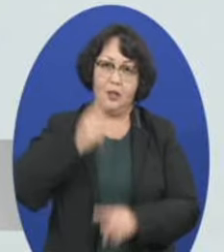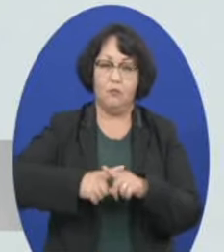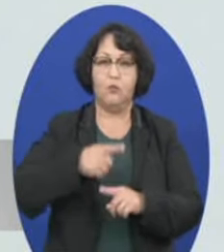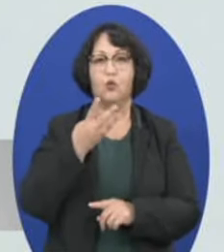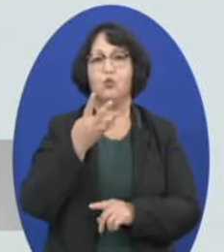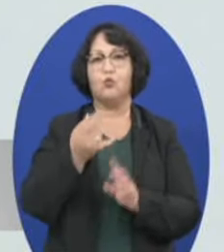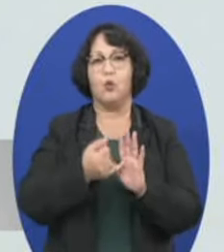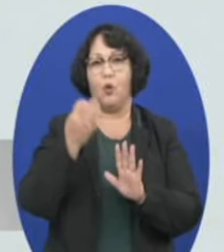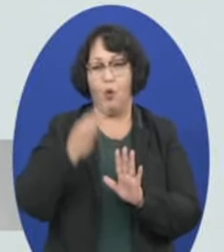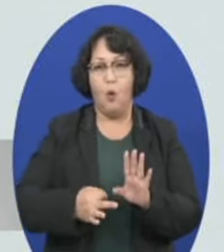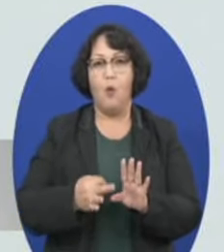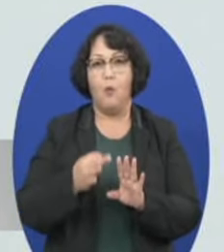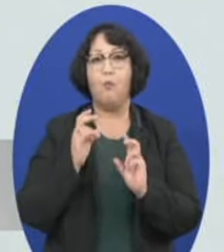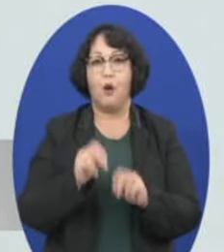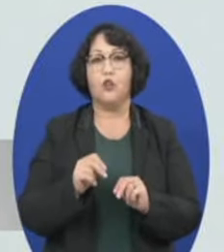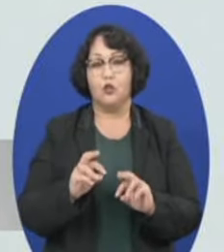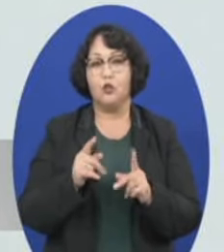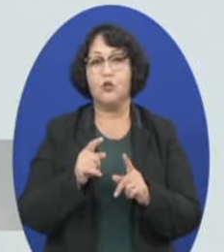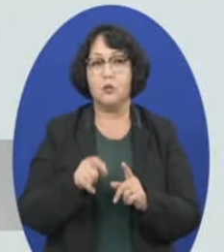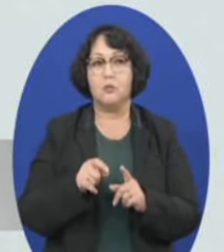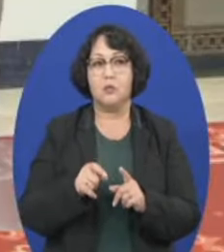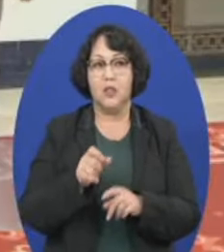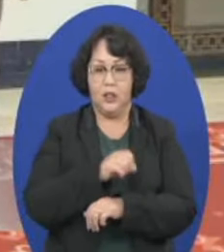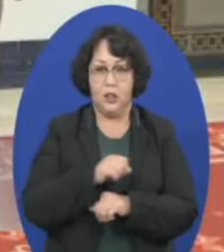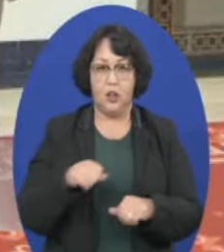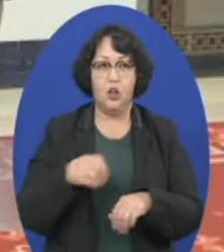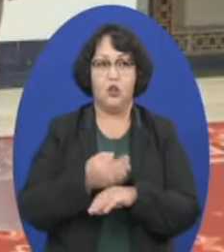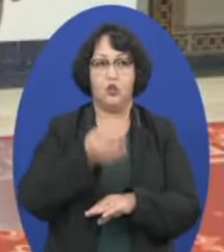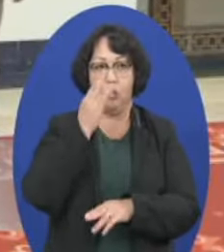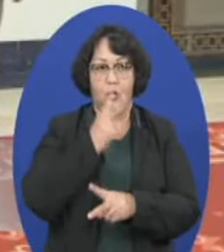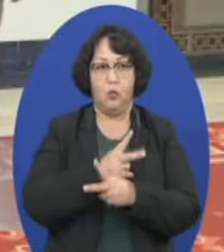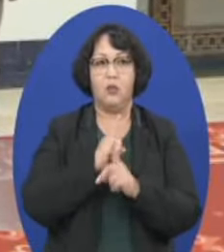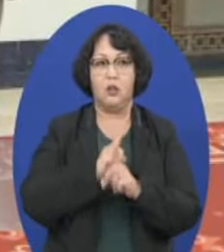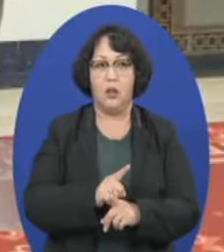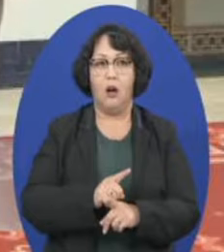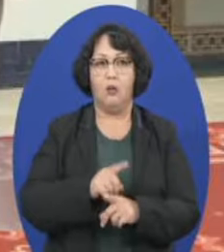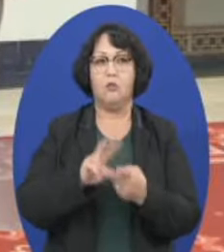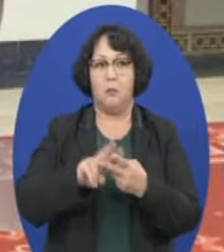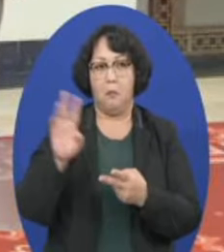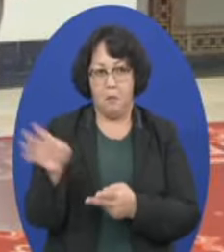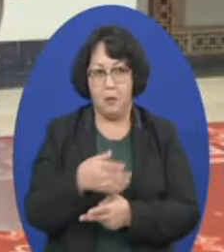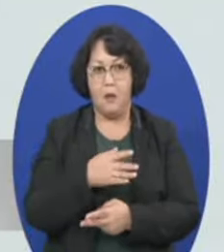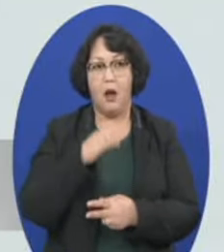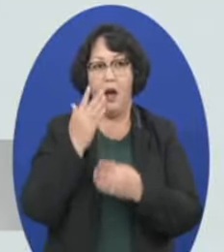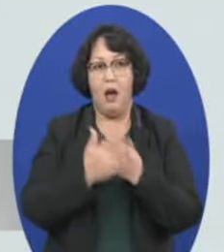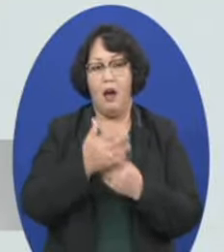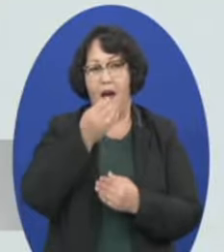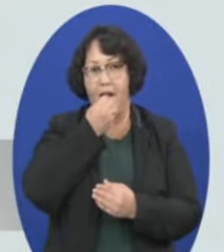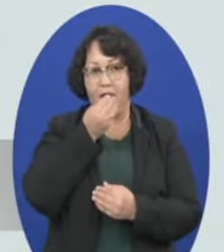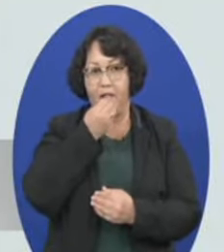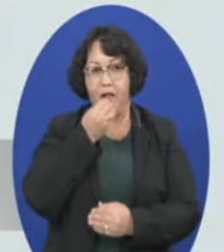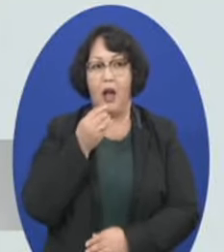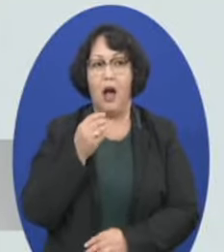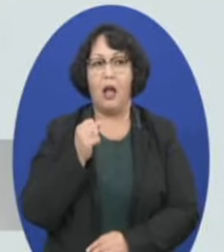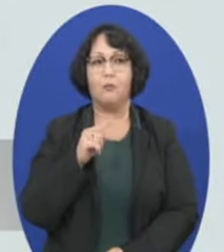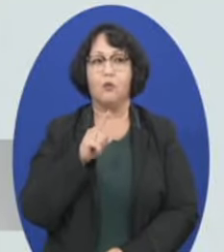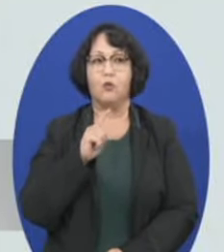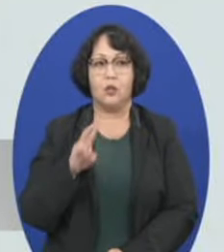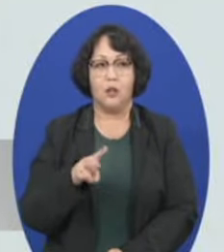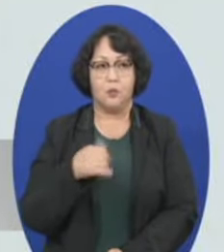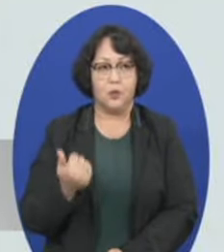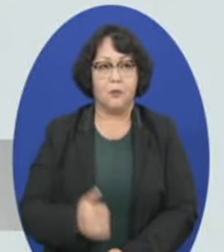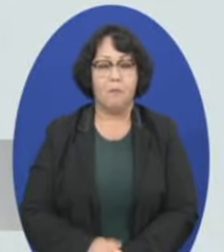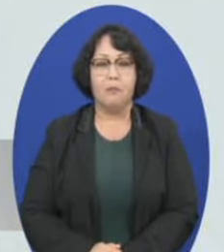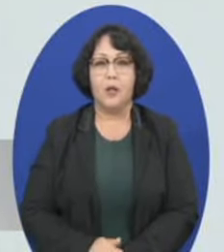үндсэндээ 3 дахин одоо нэмэгдүүлж одоо иргэдэд өршөөх асуудлыг баталсан байгаа. Авилах албан тушаалын гэмтрийг өршөөхөө гэж одоо шийдсэн байгаа.